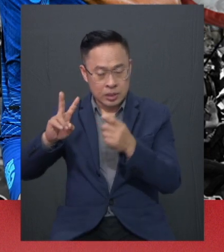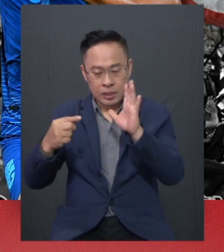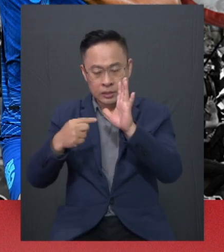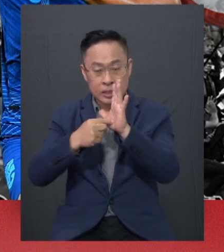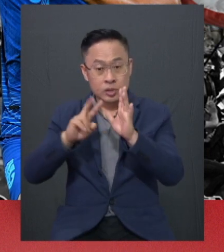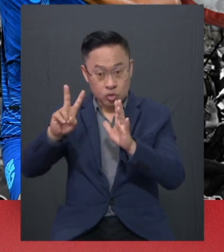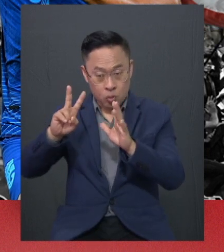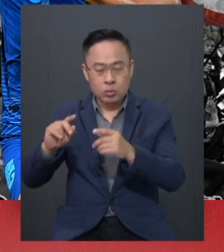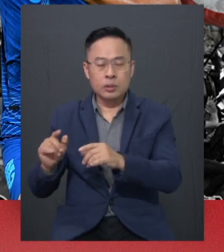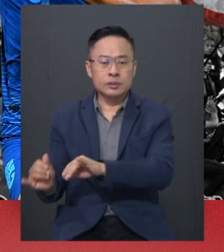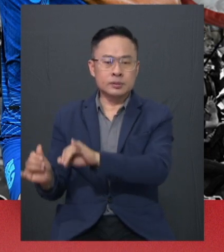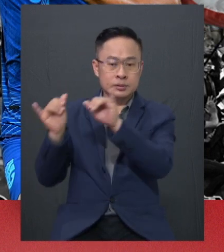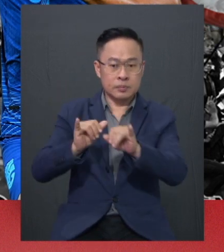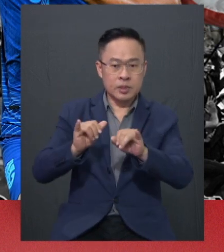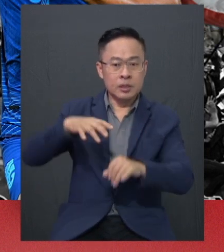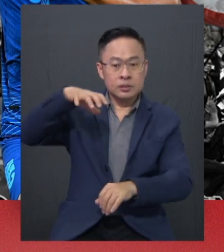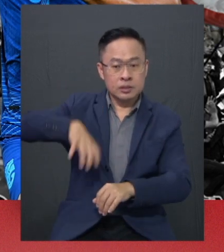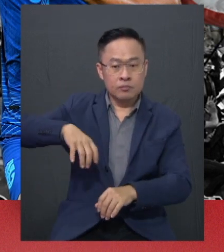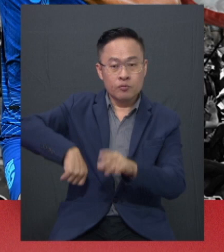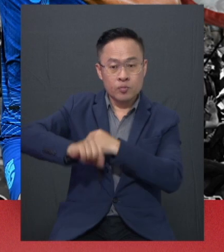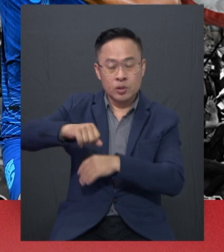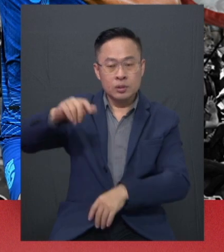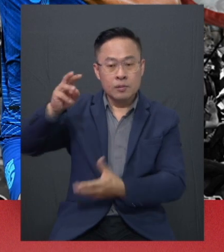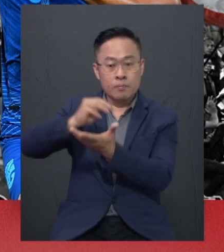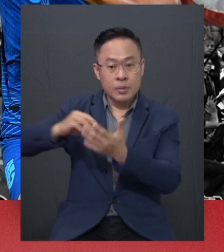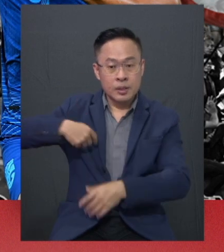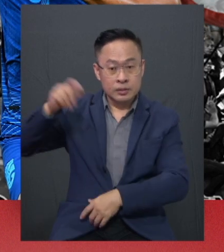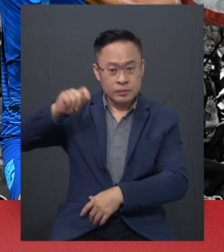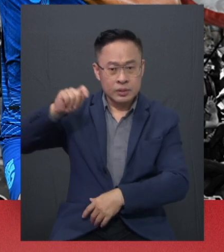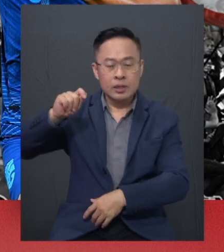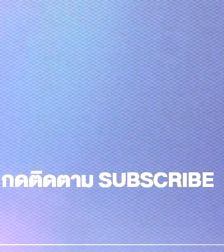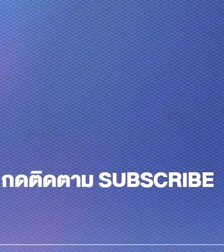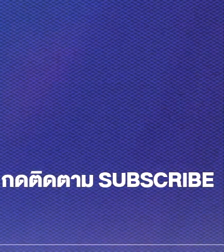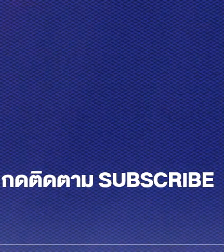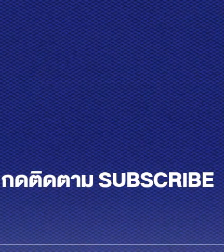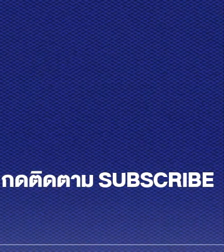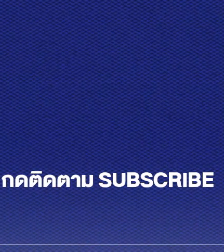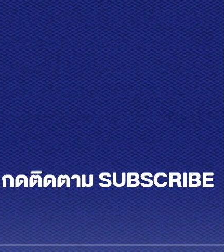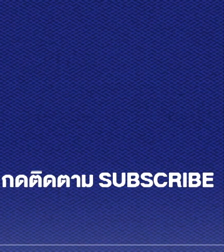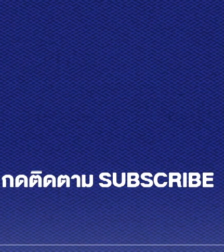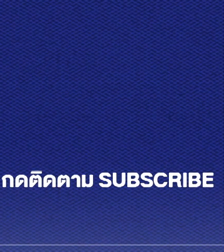สตร์ครับ16มกราคมเวลา1ทุ่มครึ่งเช่นกันนะครับ T-Sport 7ก็ถ่ายทอดสดเช่นกัน